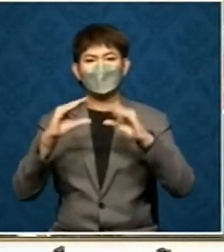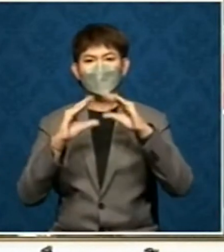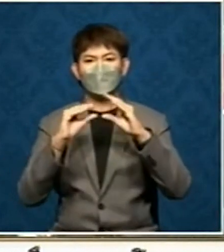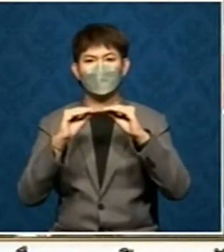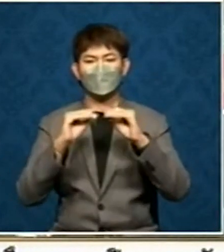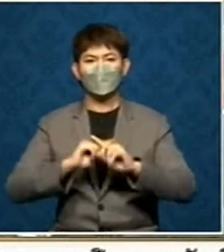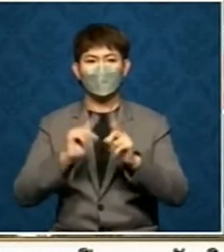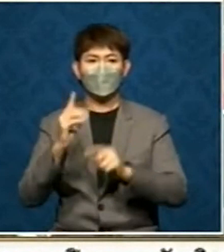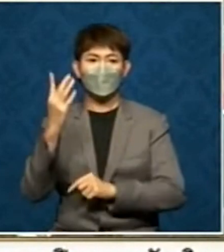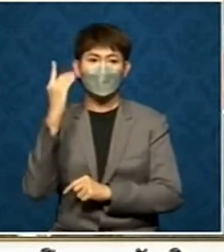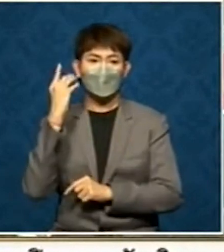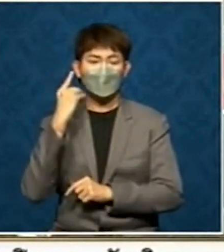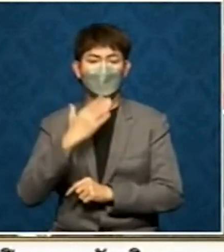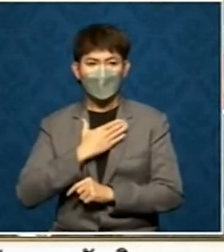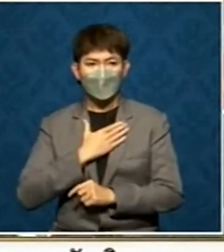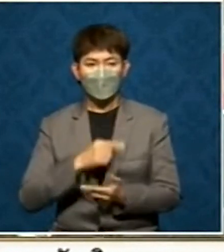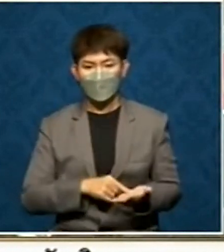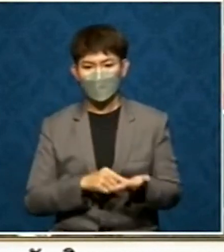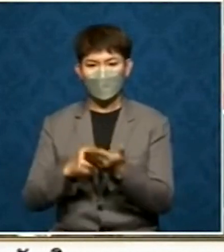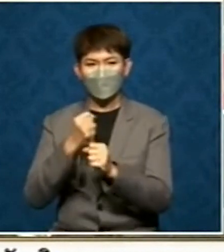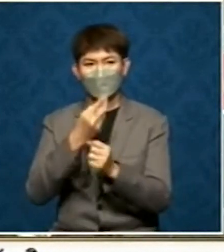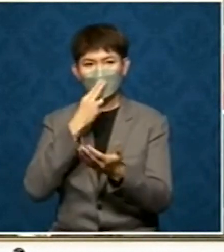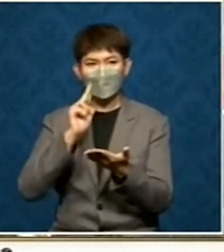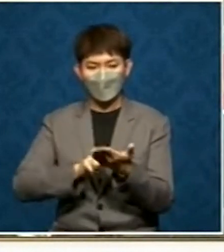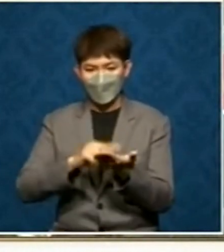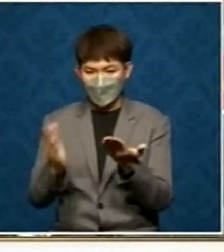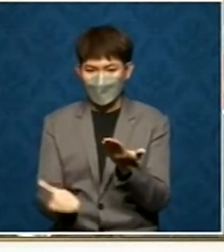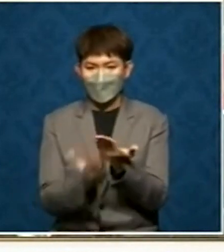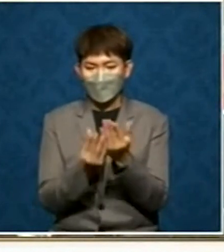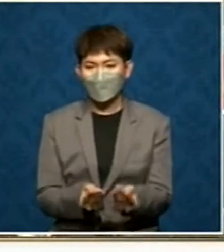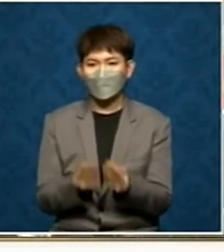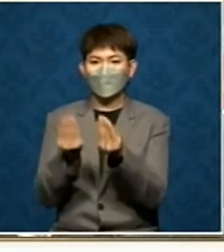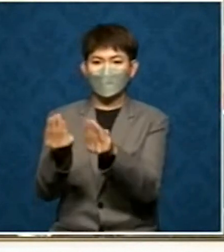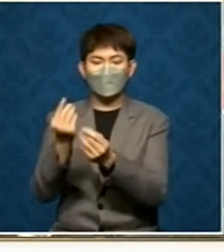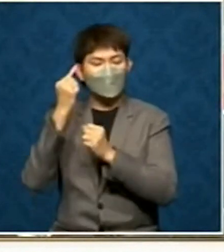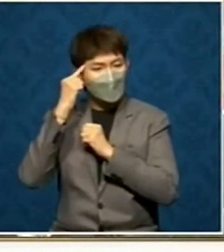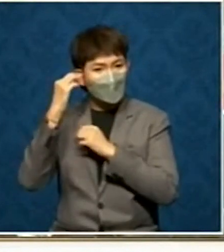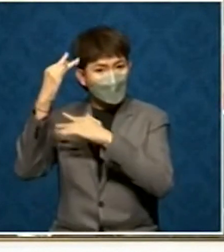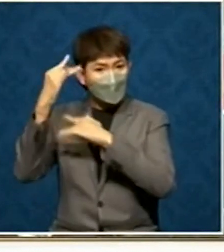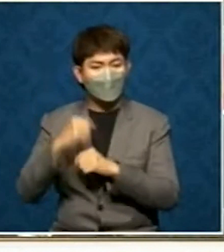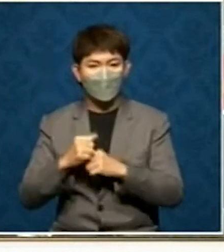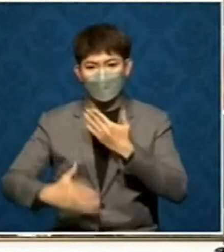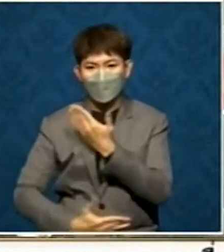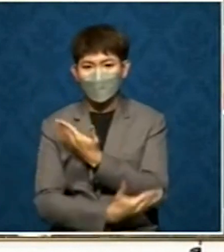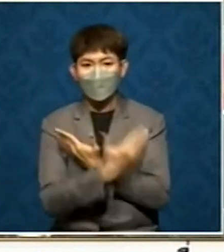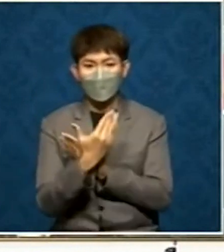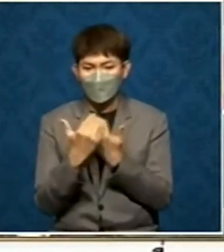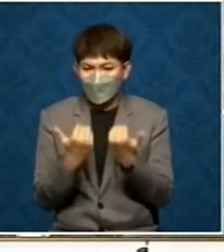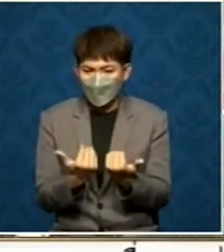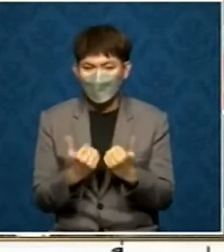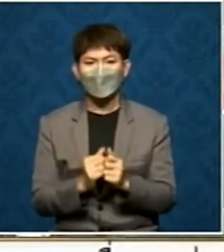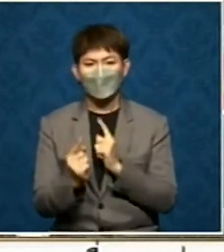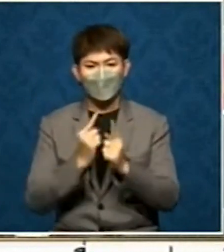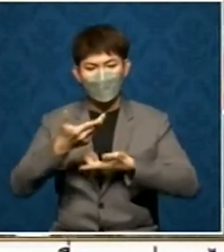ชการ เพื่อไปปฏิบัิพรรกิของมรณิธิแล้มีเจ้านาที่ความมนคงจำนวนมากออกมาต้อนรับคำถามที่สำคญคือ ทำ